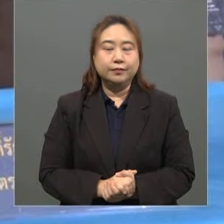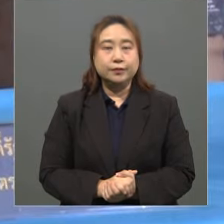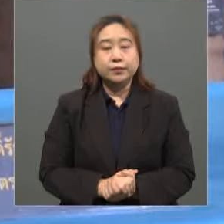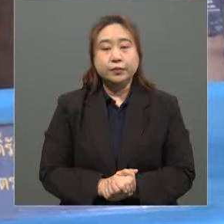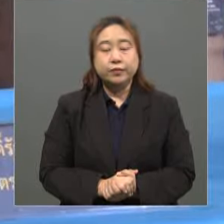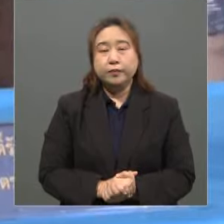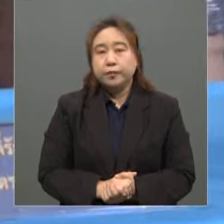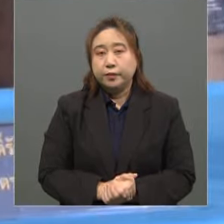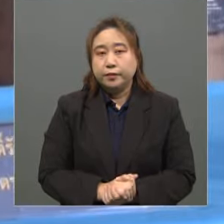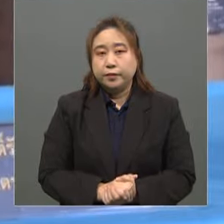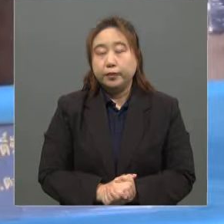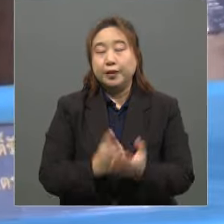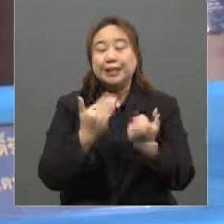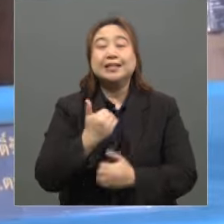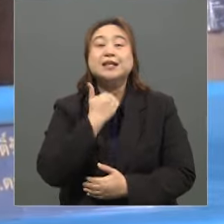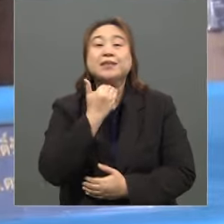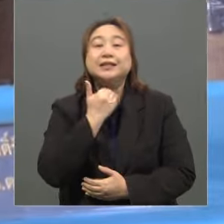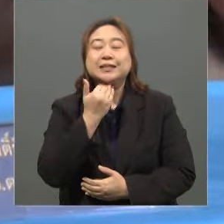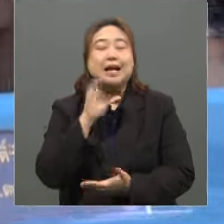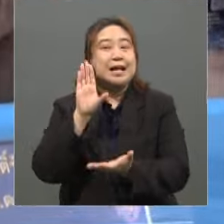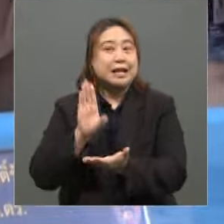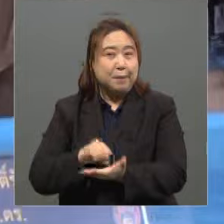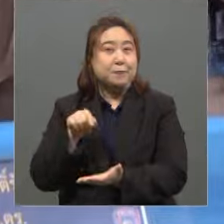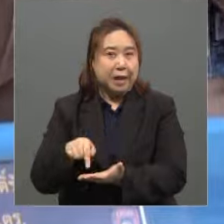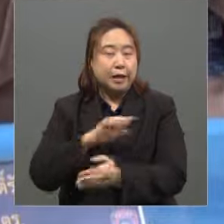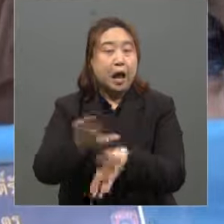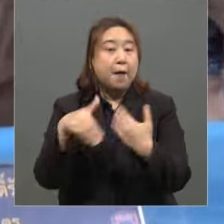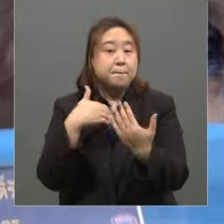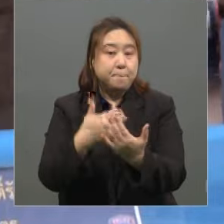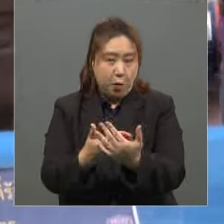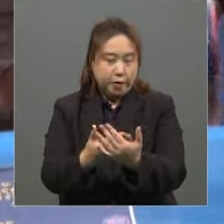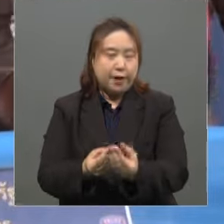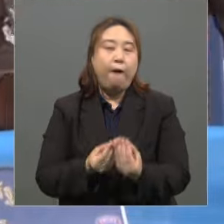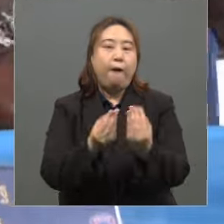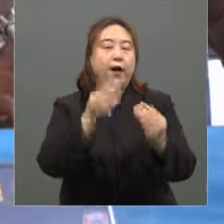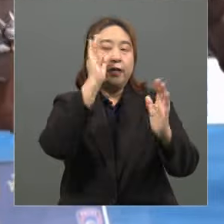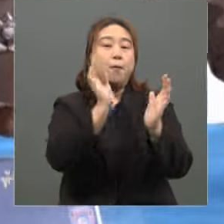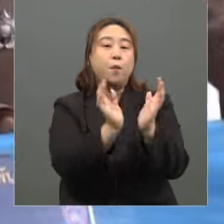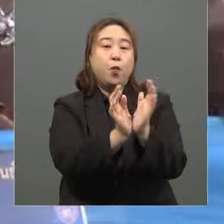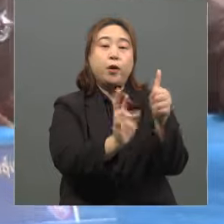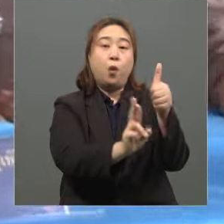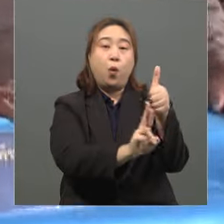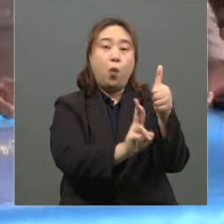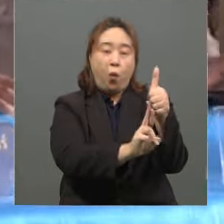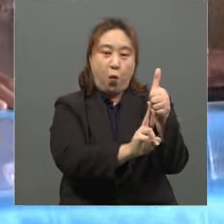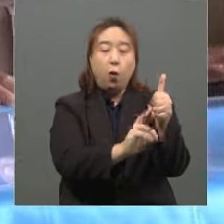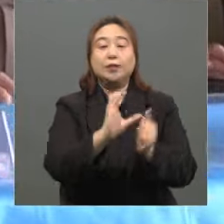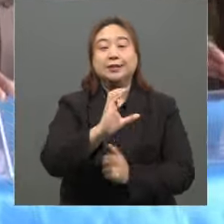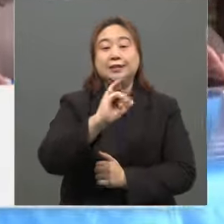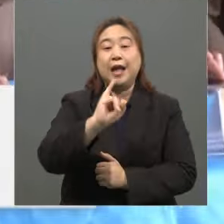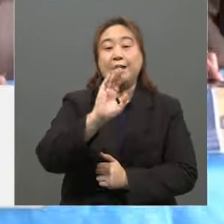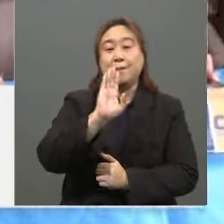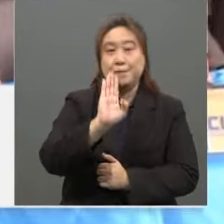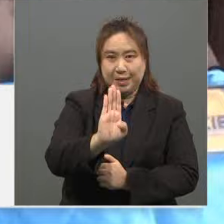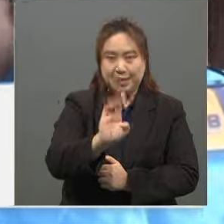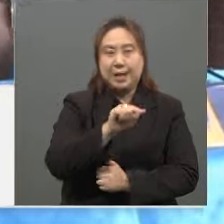ส่วนเรื่องของคลิปเสียงทั้งหมดเนี่ยนะคะตอนนี้ก็มอบหมายให้พลตำรวจตรีจรูญเกียรติปานแก้วค่ะรองผู้บัญชาการตำรวจสอบสวนกลางตรงนี้จะมี